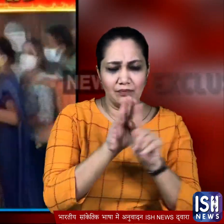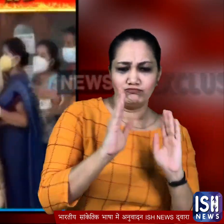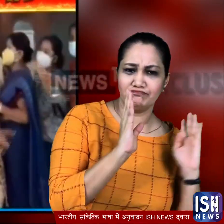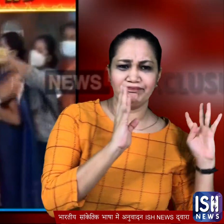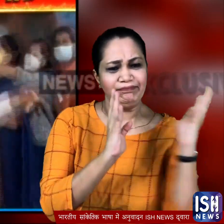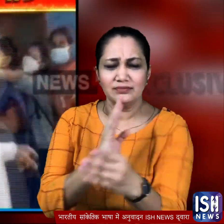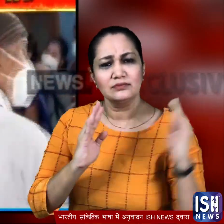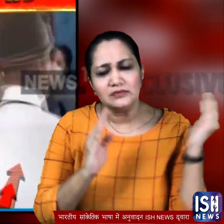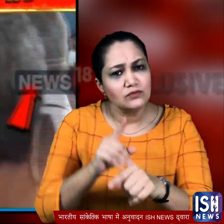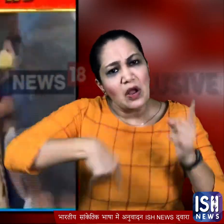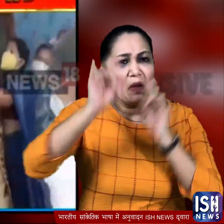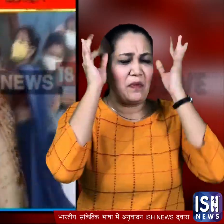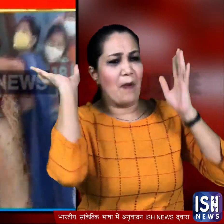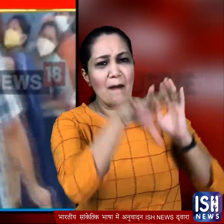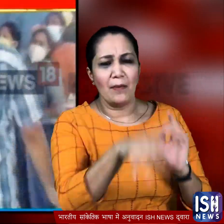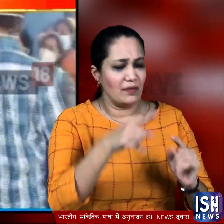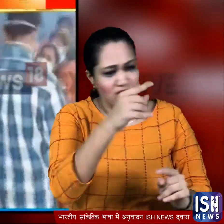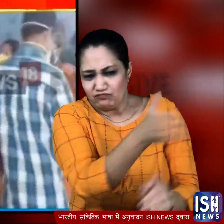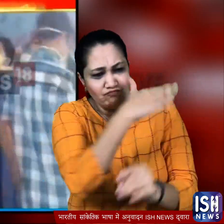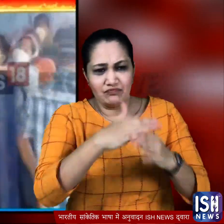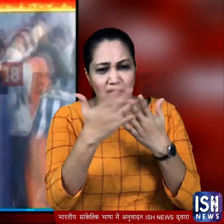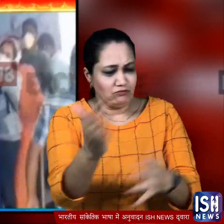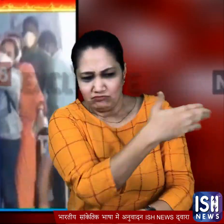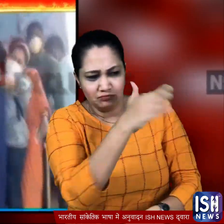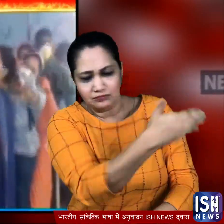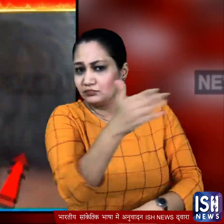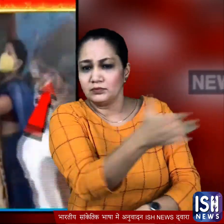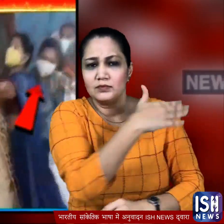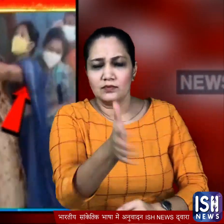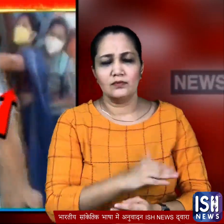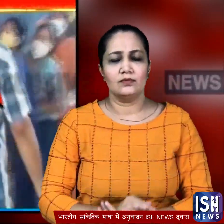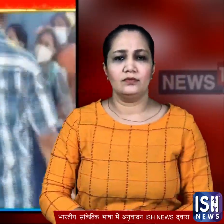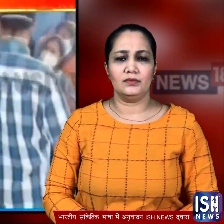देखा, वो उन पर चिल्लाने लगी। उन्होंने हाथ से इशारा करते हुए उन्हें पीछे जाने को कहा।